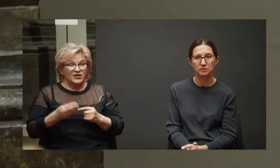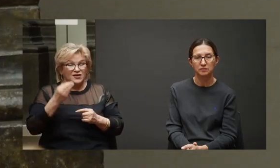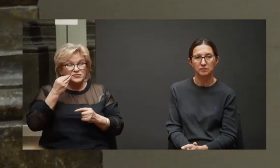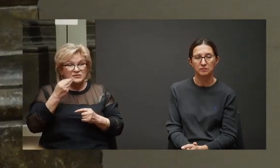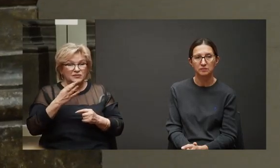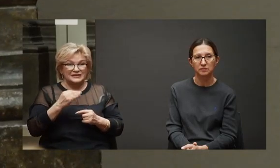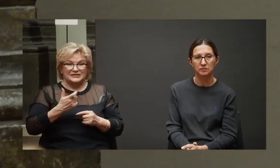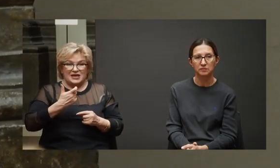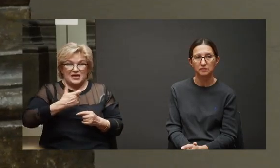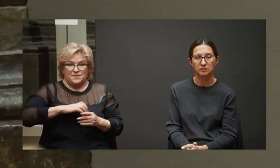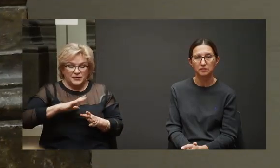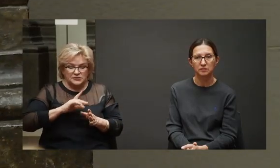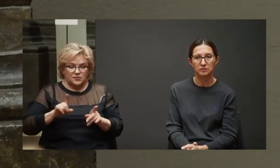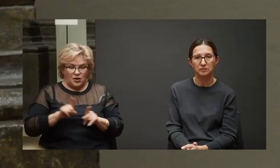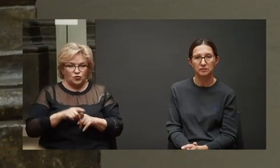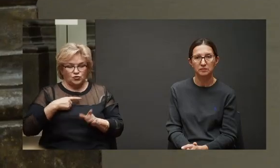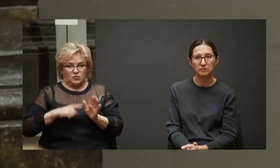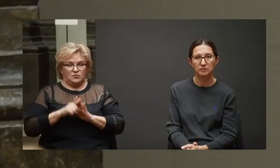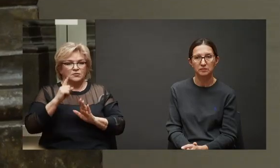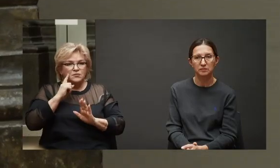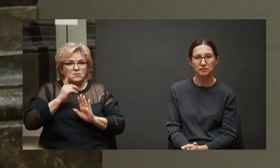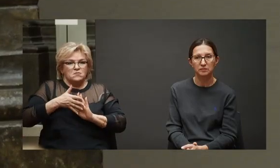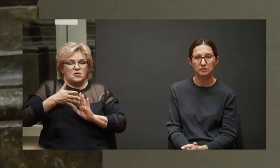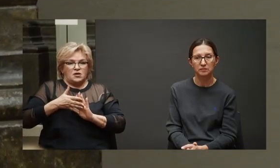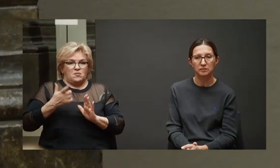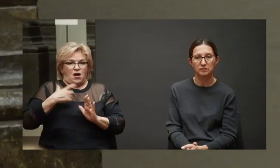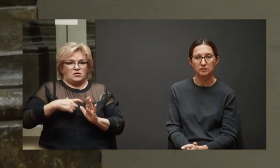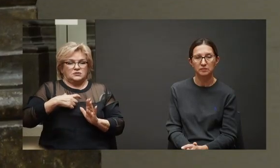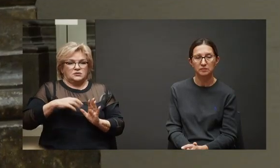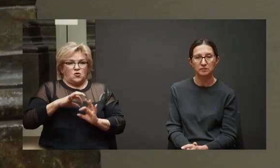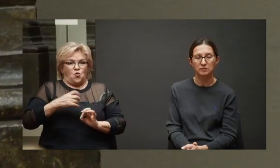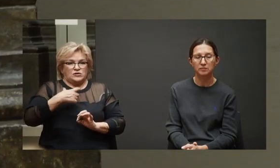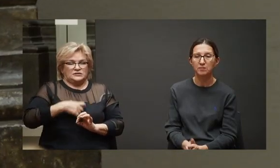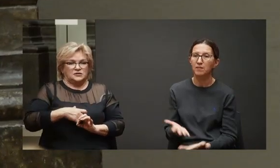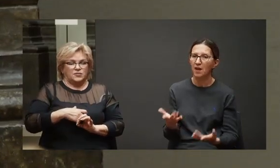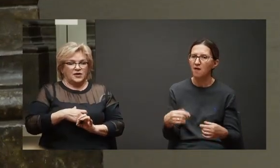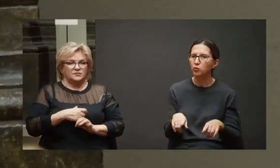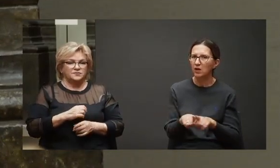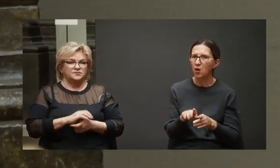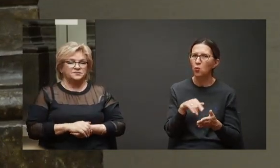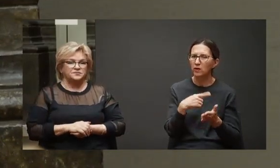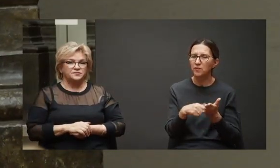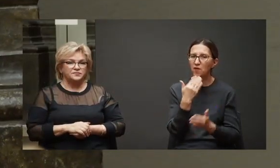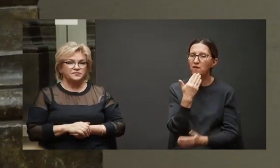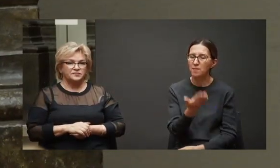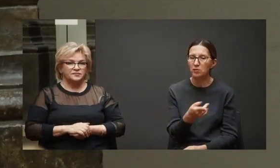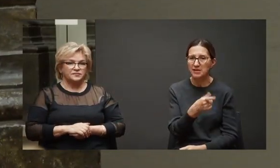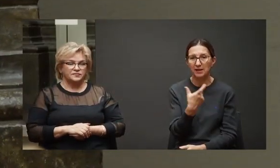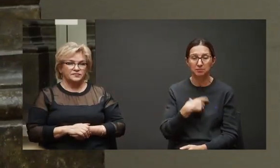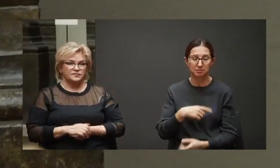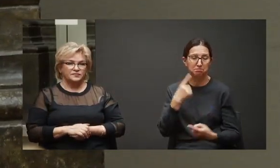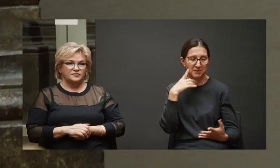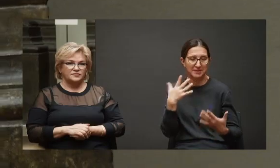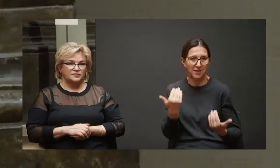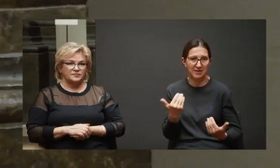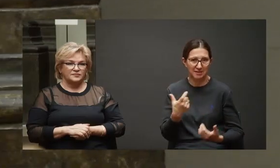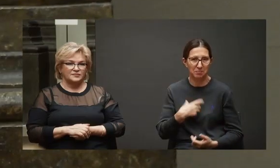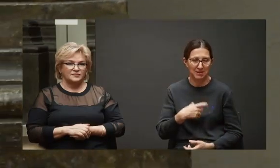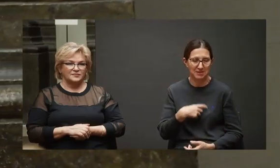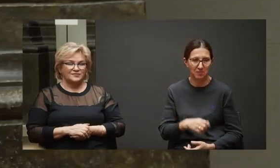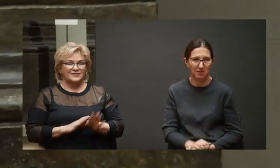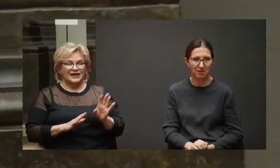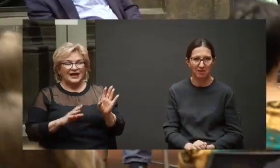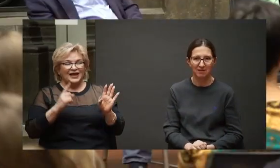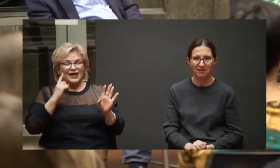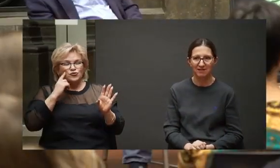и про себя начинаем понимать. А вот это... сразу такой вопрос, а теперь представьте себе. Я